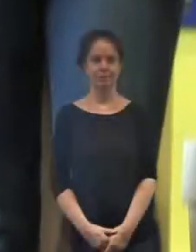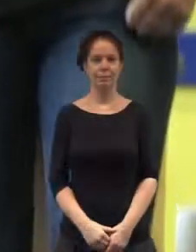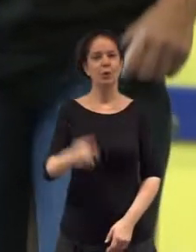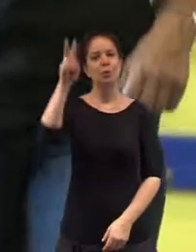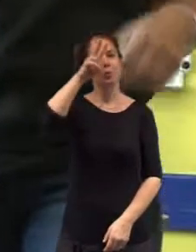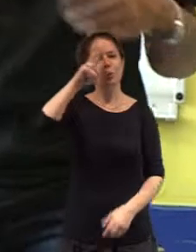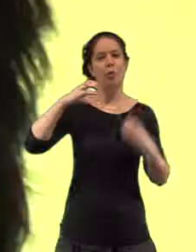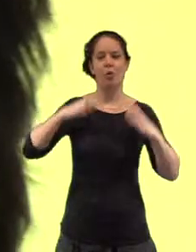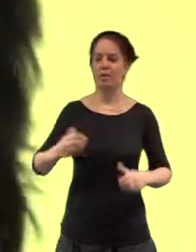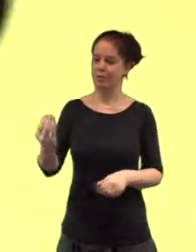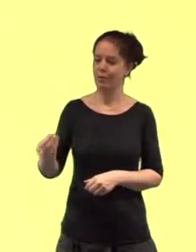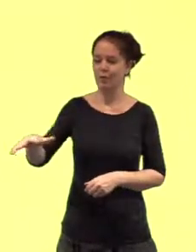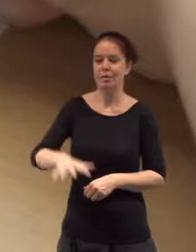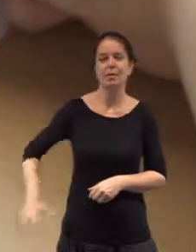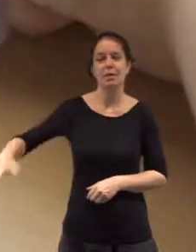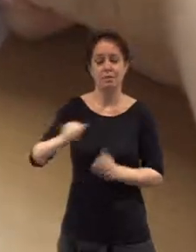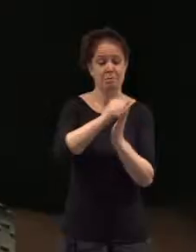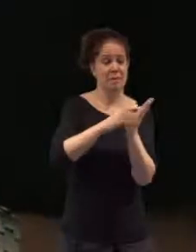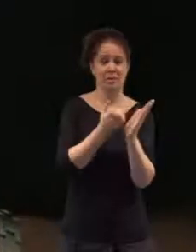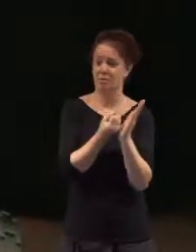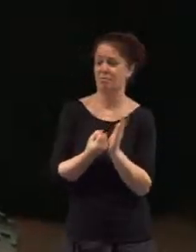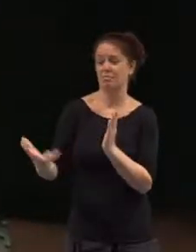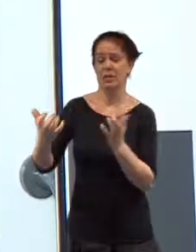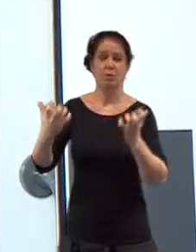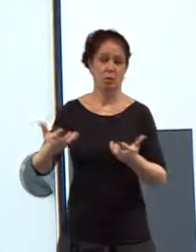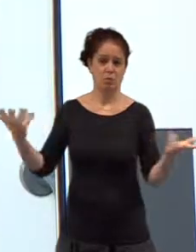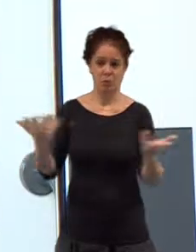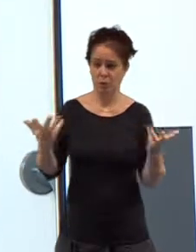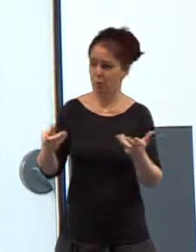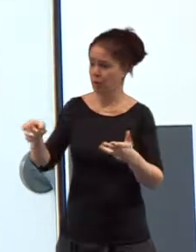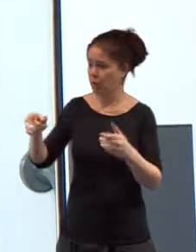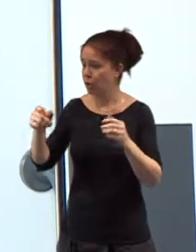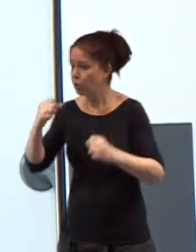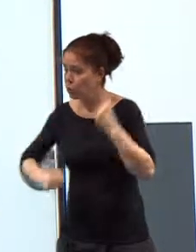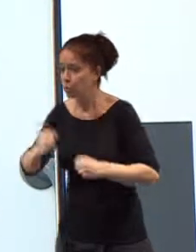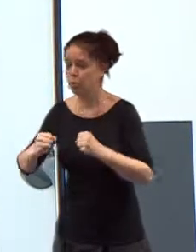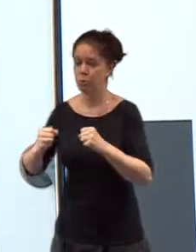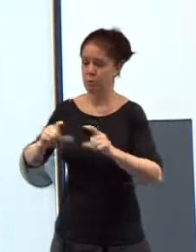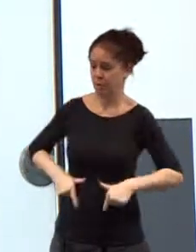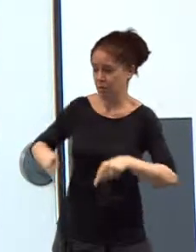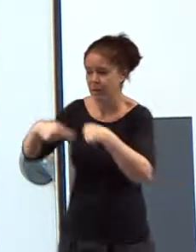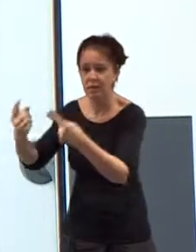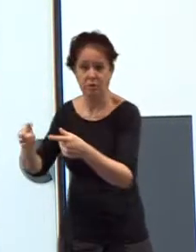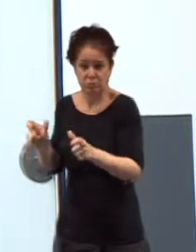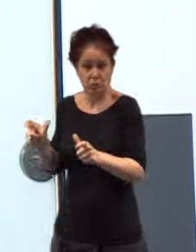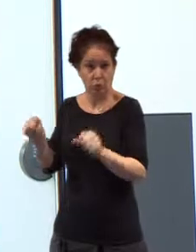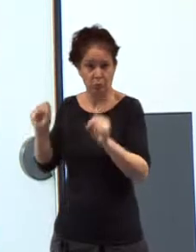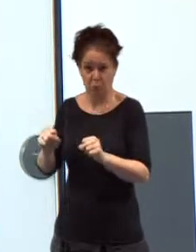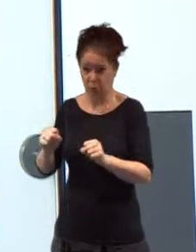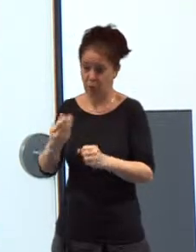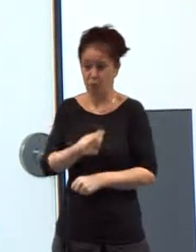le message à faire passer aujourd'hui pour les enfants du collège de puteaux c'est que eux ont la chance de pouvoir courir de pouvoir aller à l'école mais